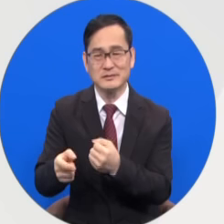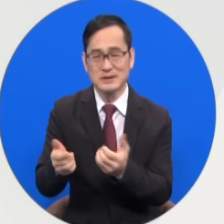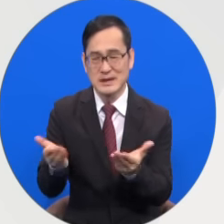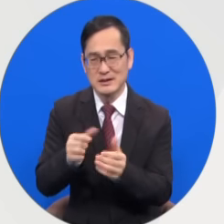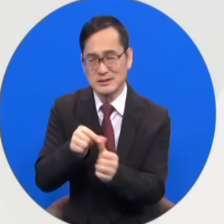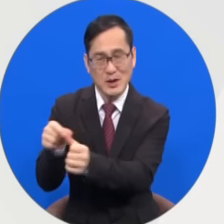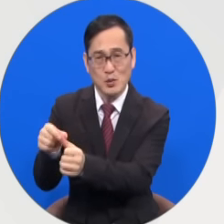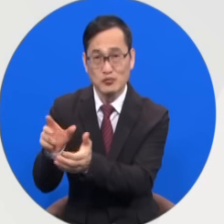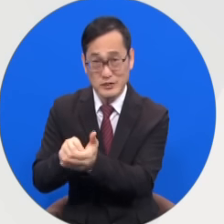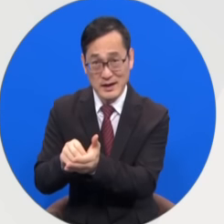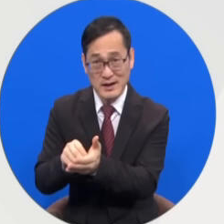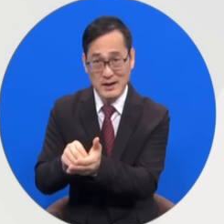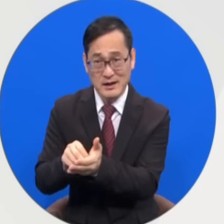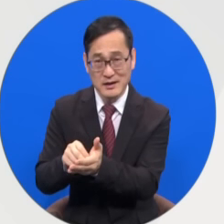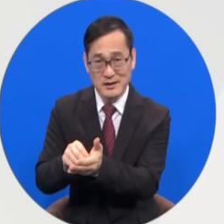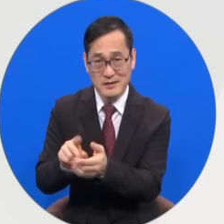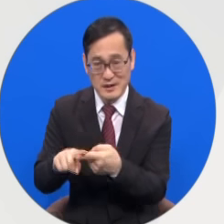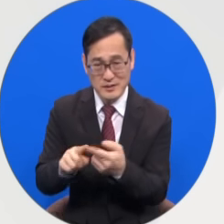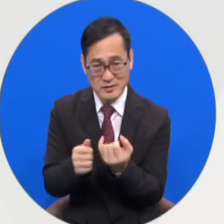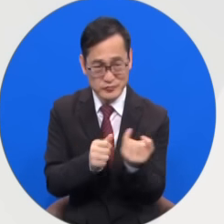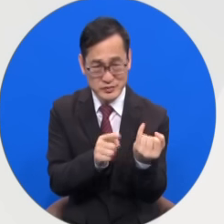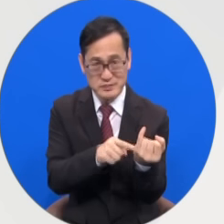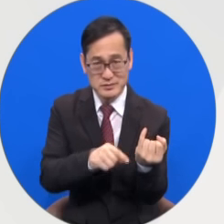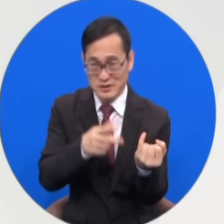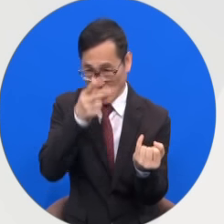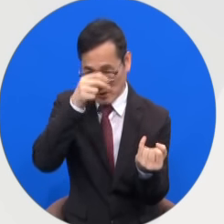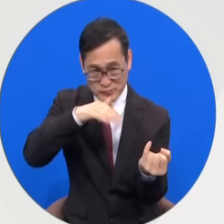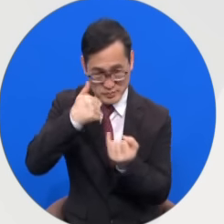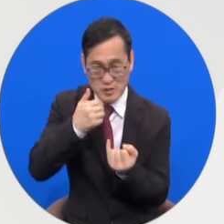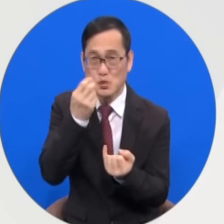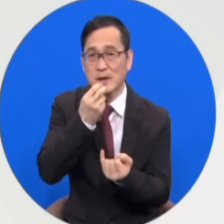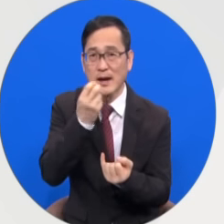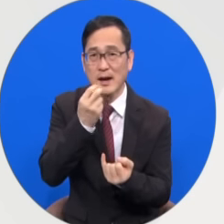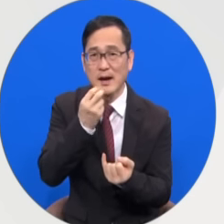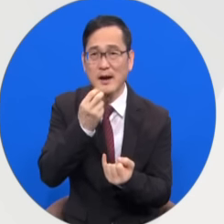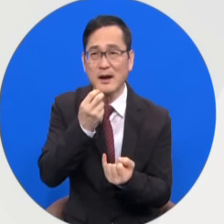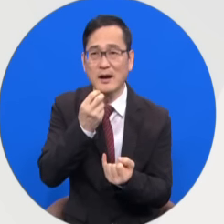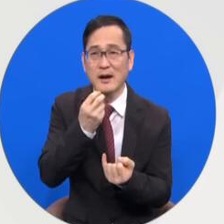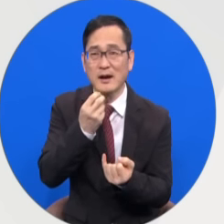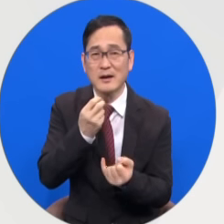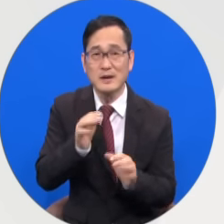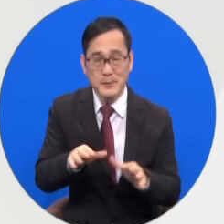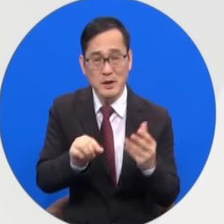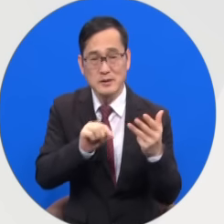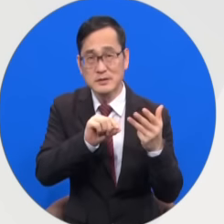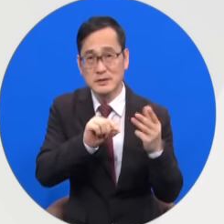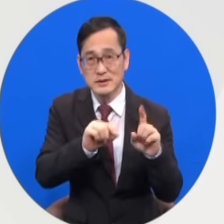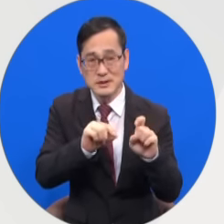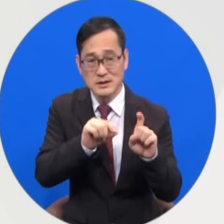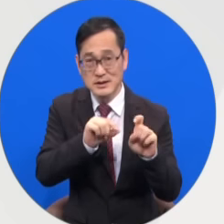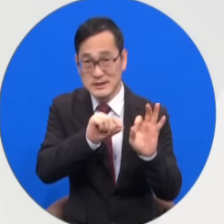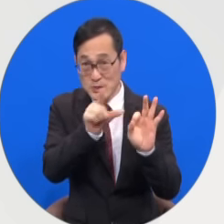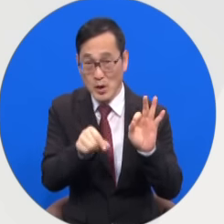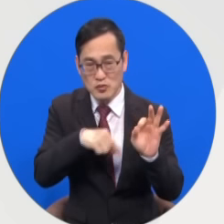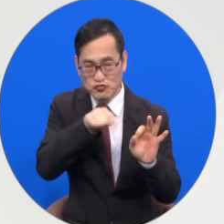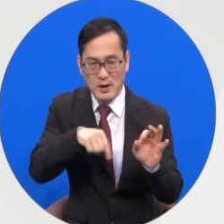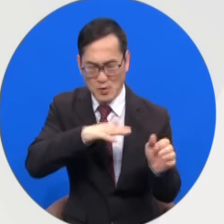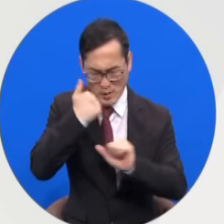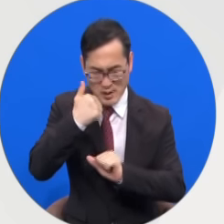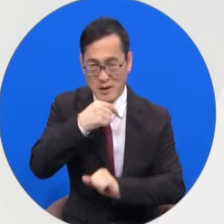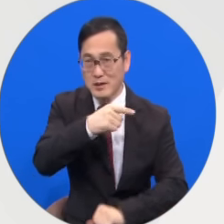출석해 조사받으라라고 통보를 한 것으로 저희 채널에 확인했습니다 참고인 신 문이죠 검찰